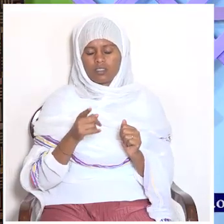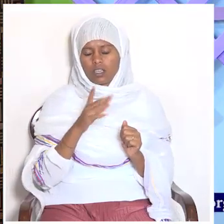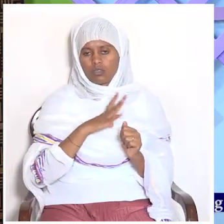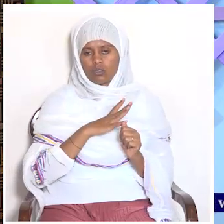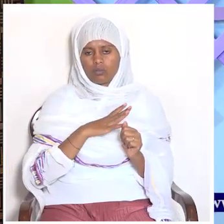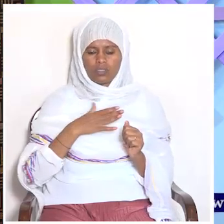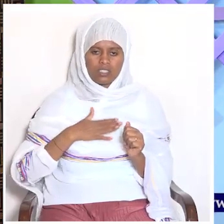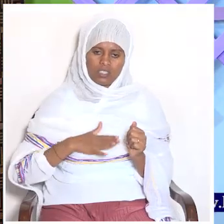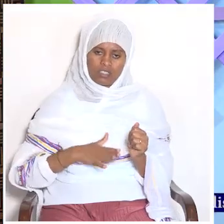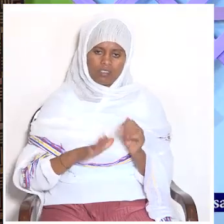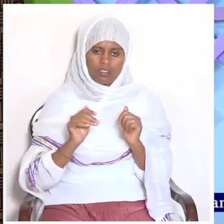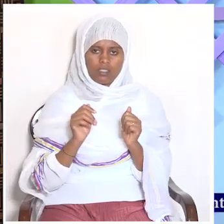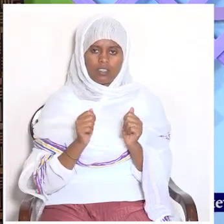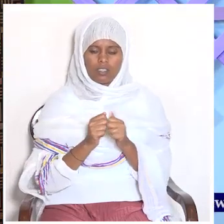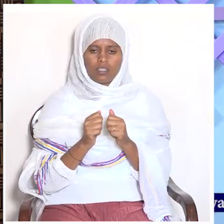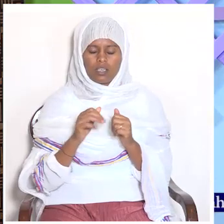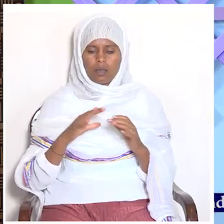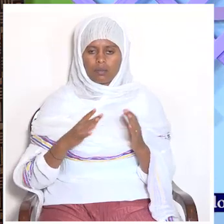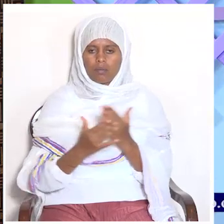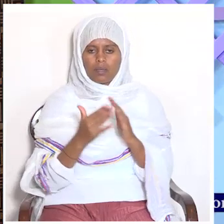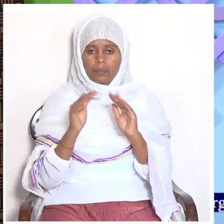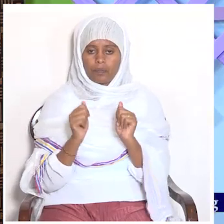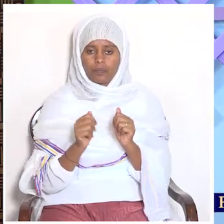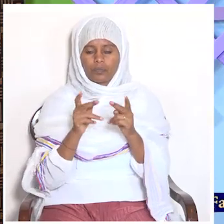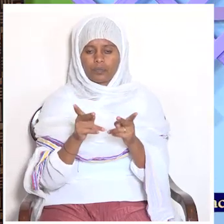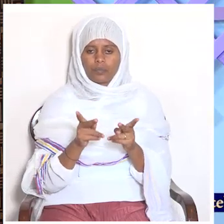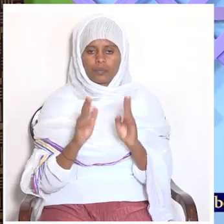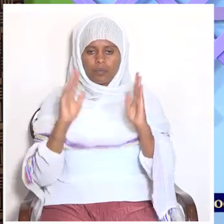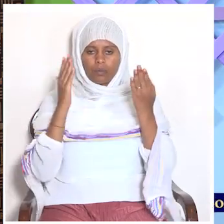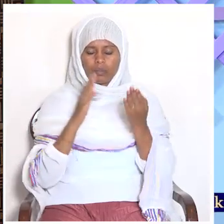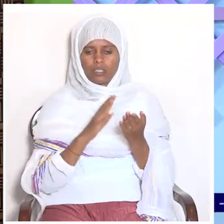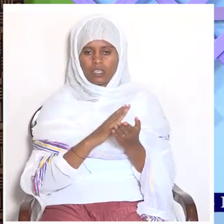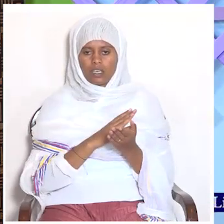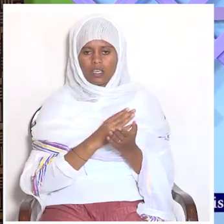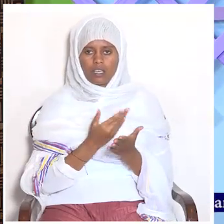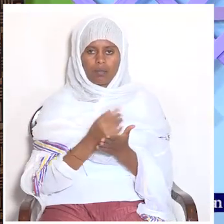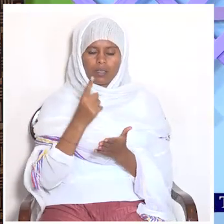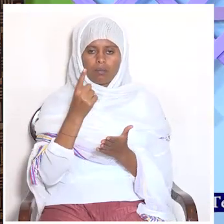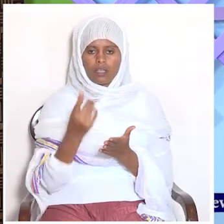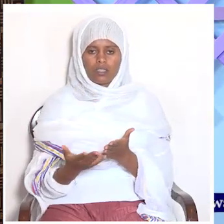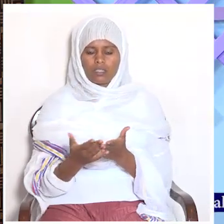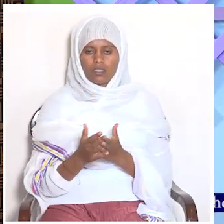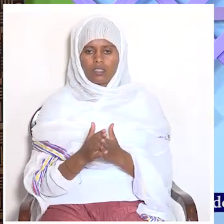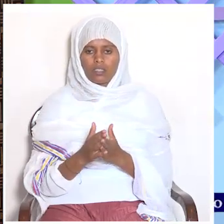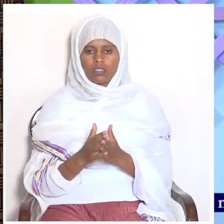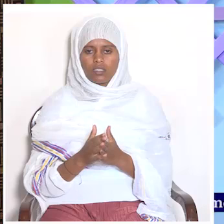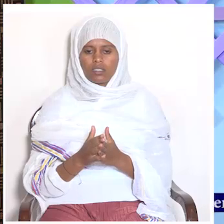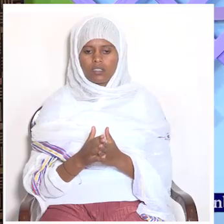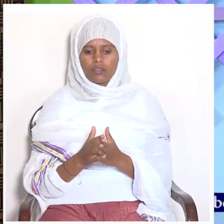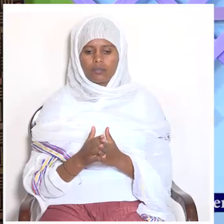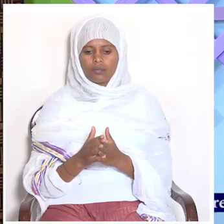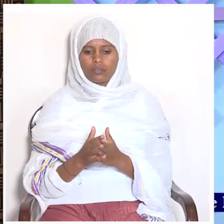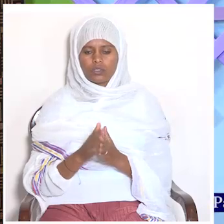ምኽነሲ እቲ ንሃቶም ናብኣ በፂሑ ደው በለትካ ውላድ። ከምዚ ኢላ ክትነብር እንከላ ካብ መዓልታት ሓደ መዓልቲ